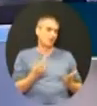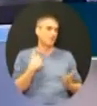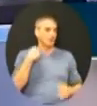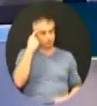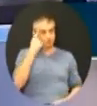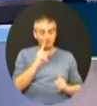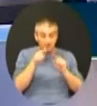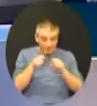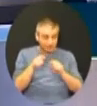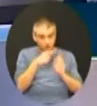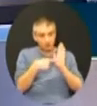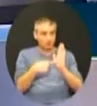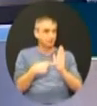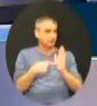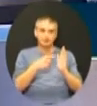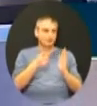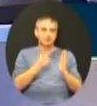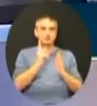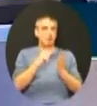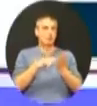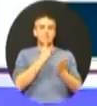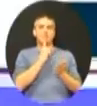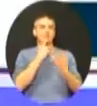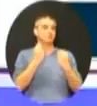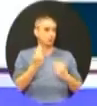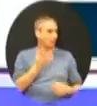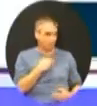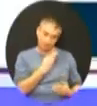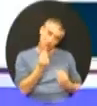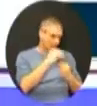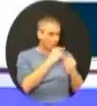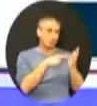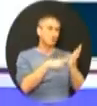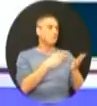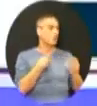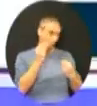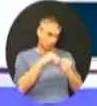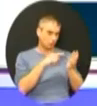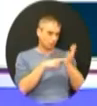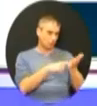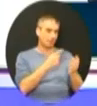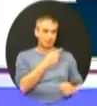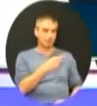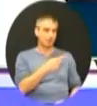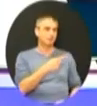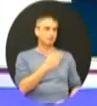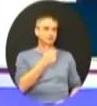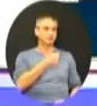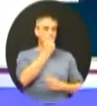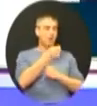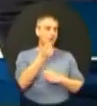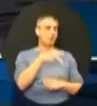חושבת שמהמר הזה שאתה לוקח זה זה לא דוגמה מספיק טובה להוצאה לפועל של מדיניות ב דוגמות שר